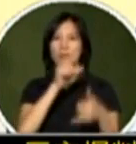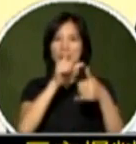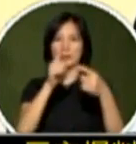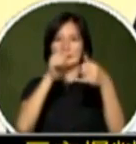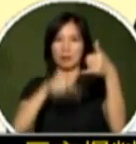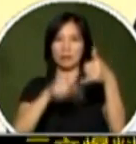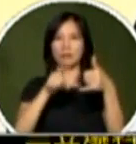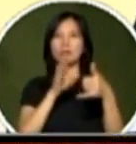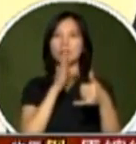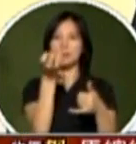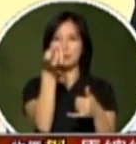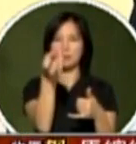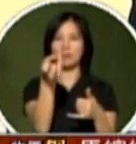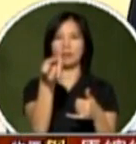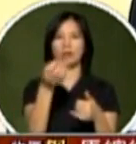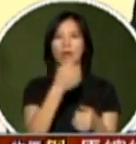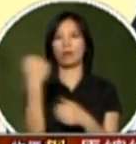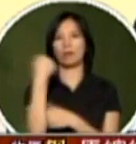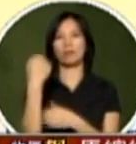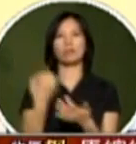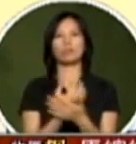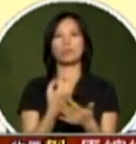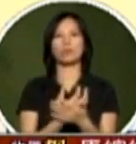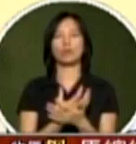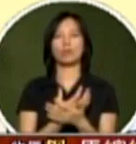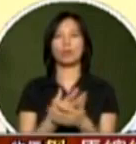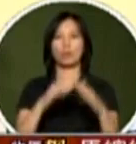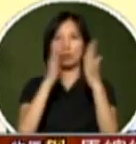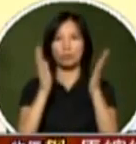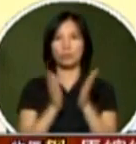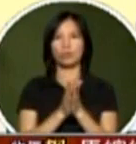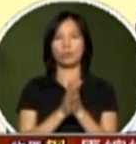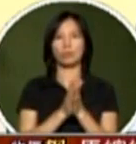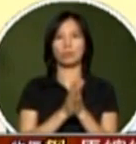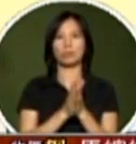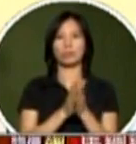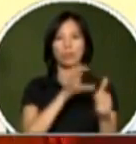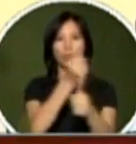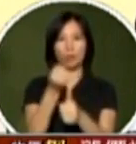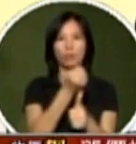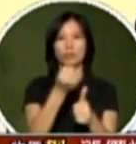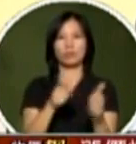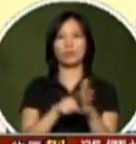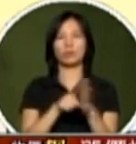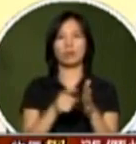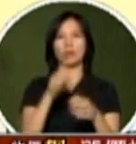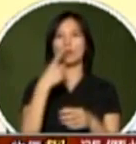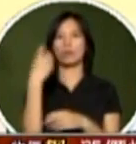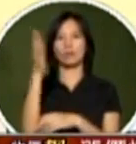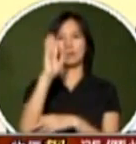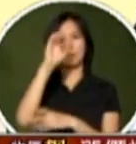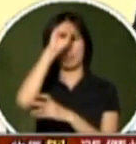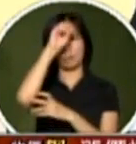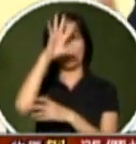的，是无力的，在全面失控的时代，政党的角色就更重要。政